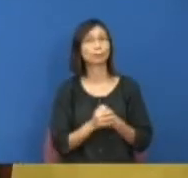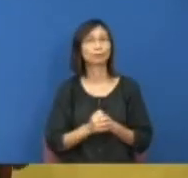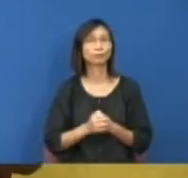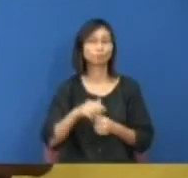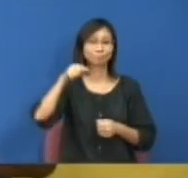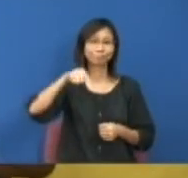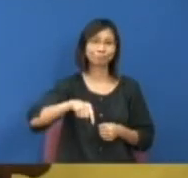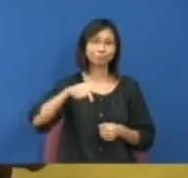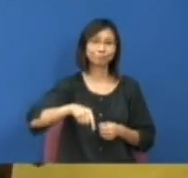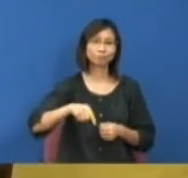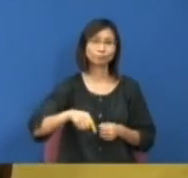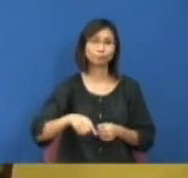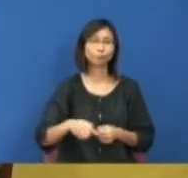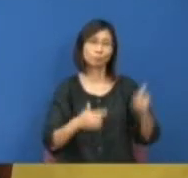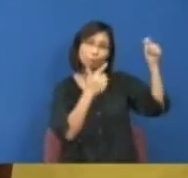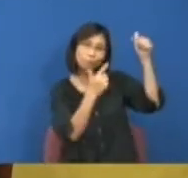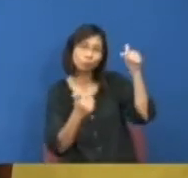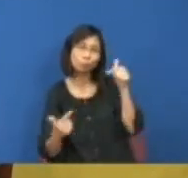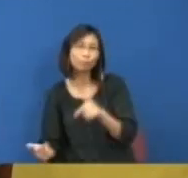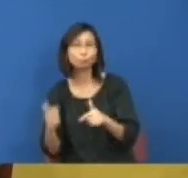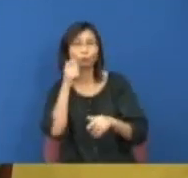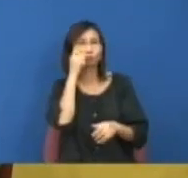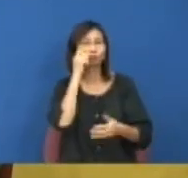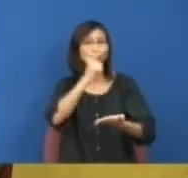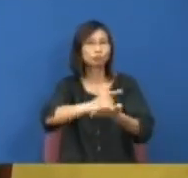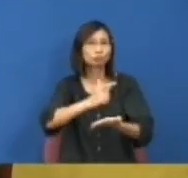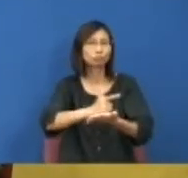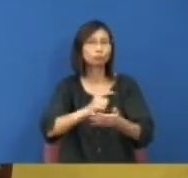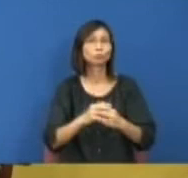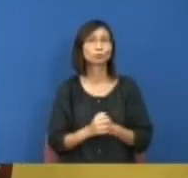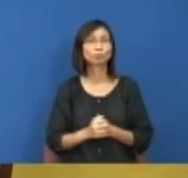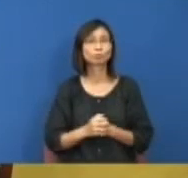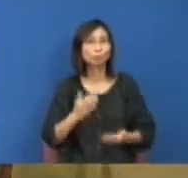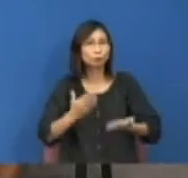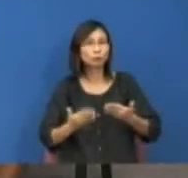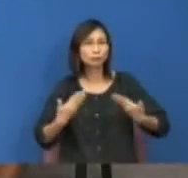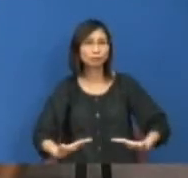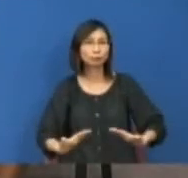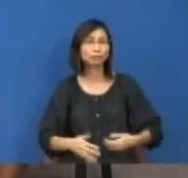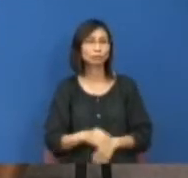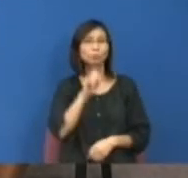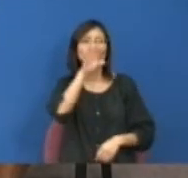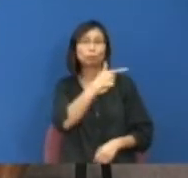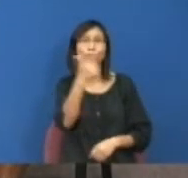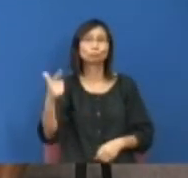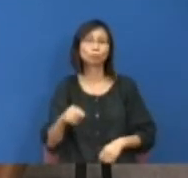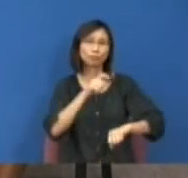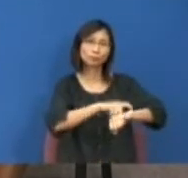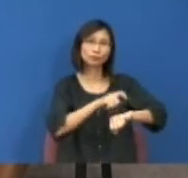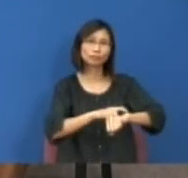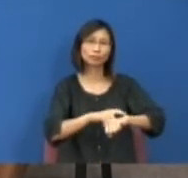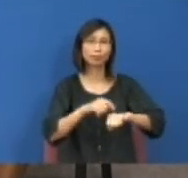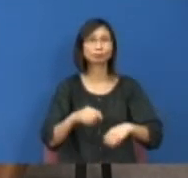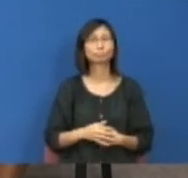依個節目即係繼續即係生存嘅一個即係好重要嘅部分嘅。又或者今日我哋都講咗好多啦，節目時間到依一度為